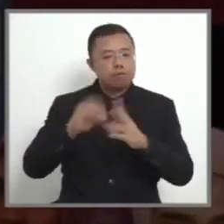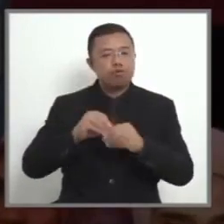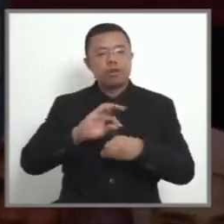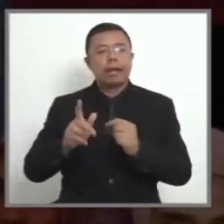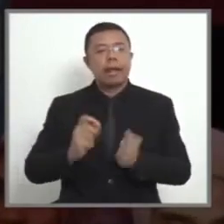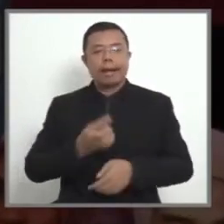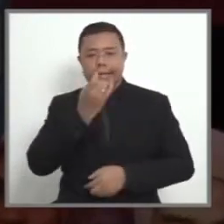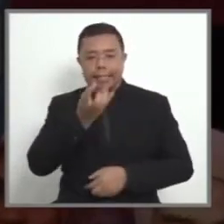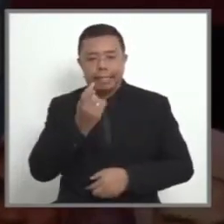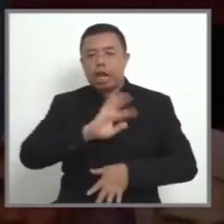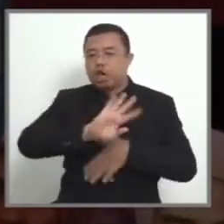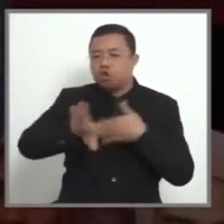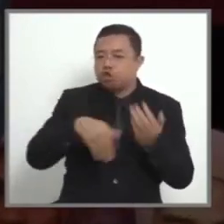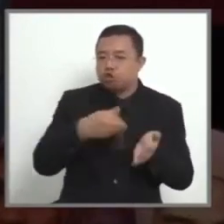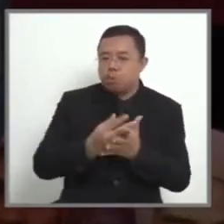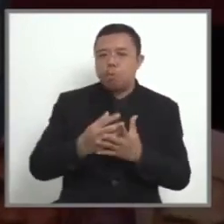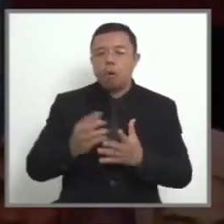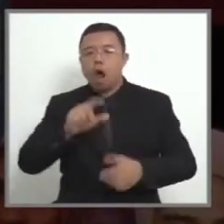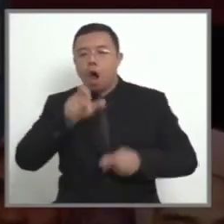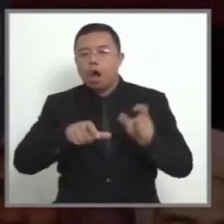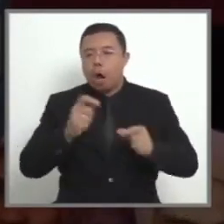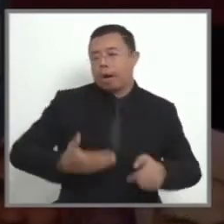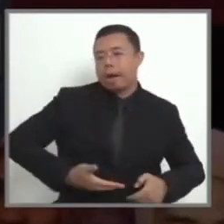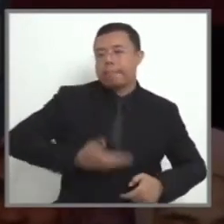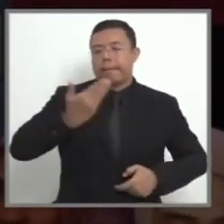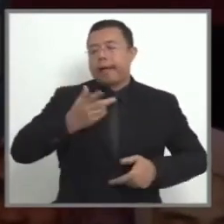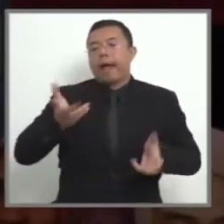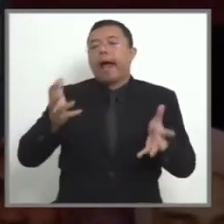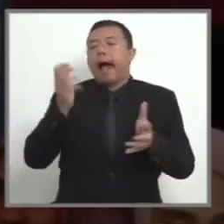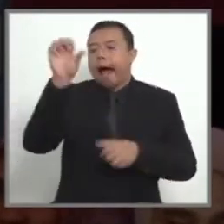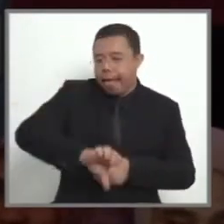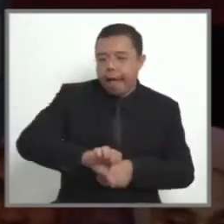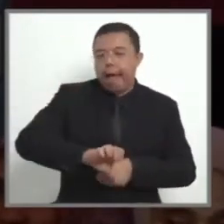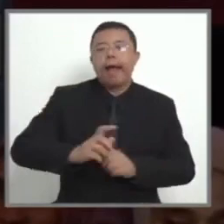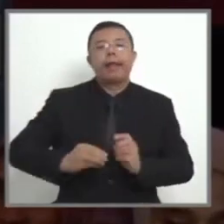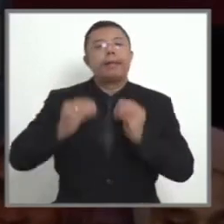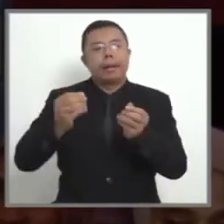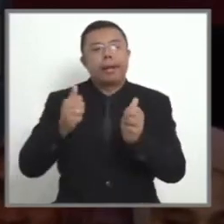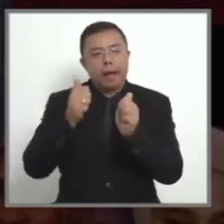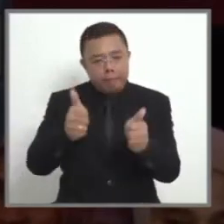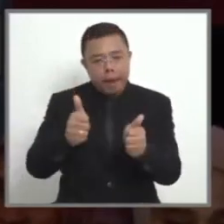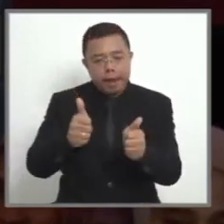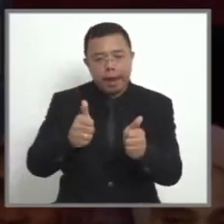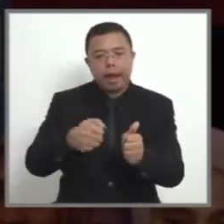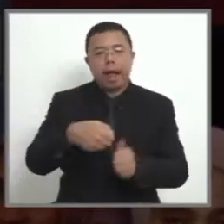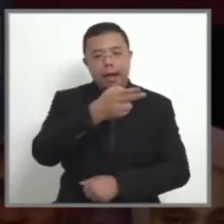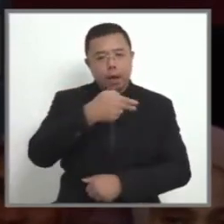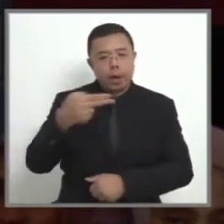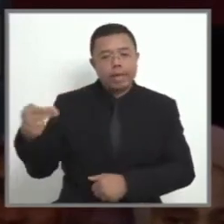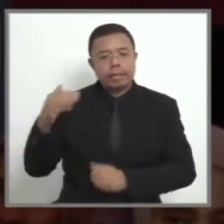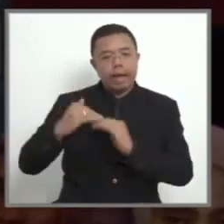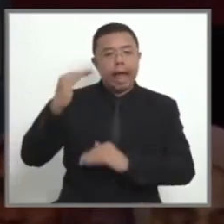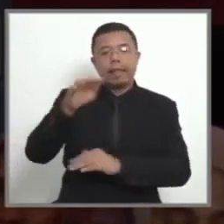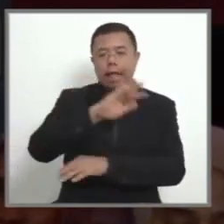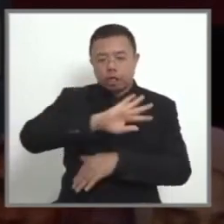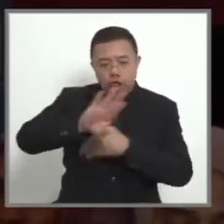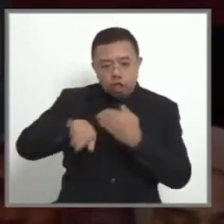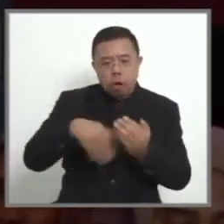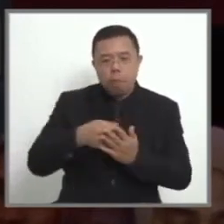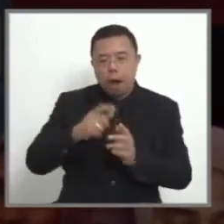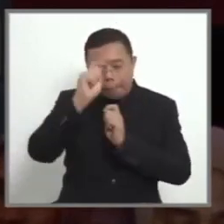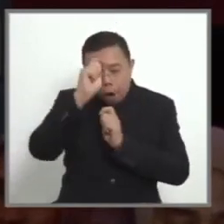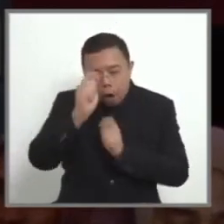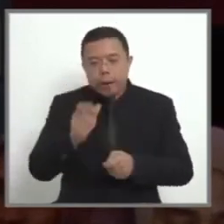mengastuti bahwa segala Angkara Murka akan kalah oleh kebaikan merah putih di atas semuanya penghormatan